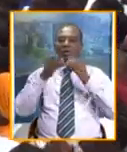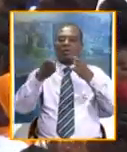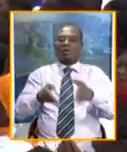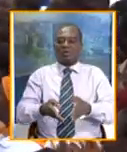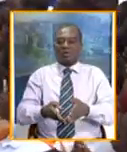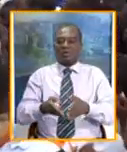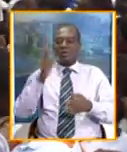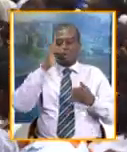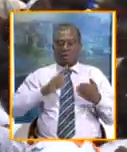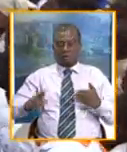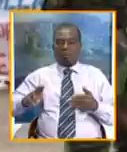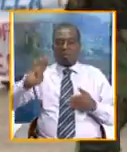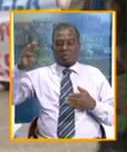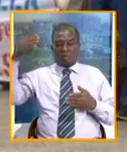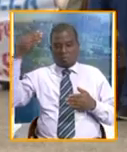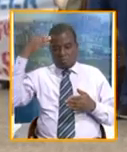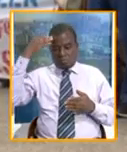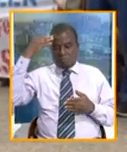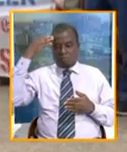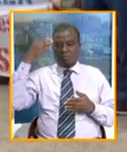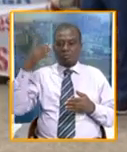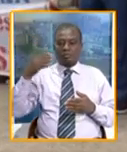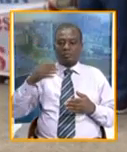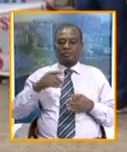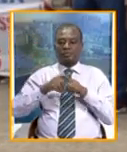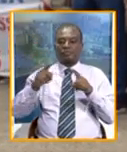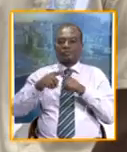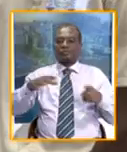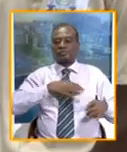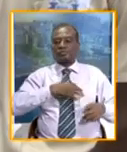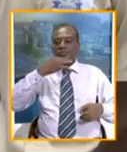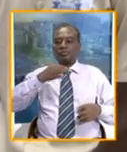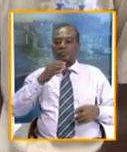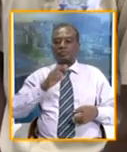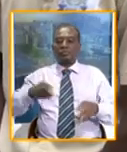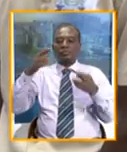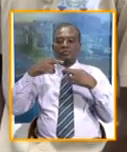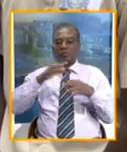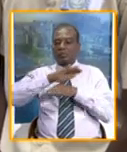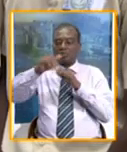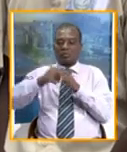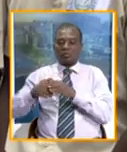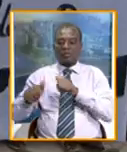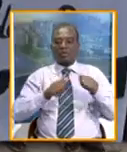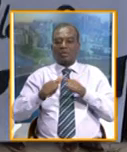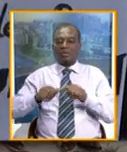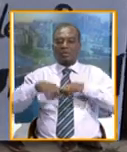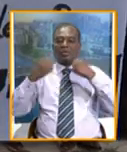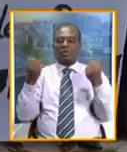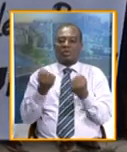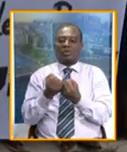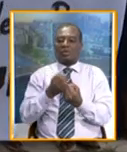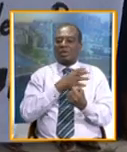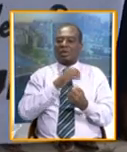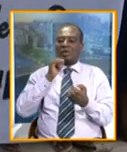un hommage digne au Premier ministre Ahmed Bakayoko. Les différents délégués sont revenus sur toutes les actions sociales et principalement celles